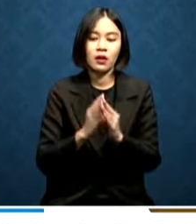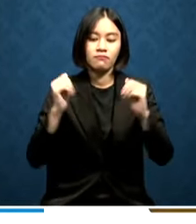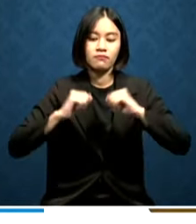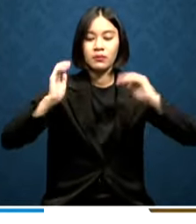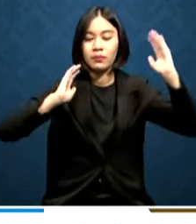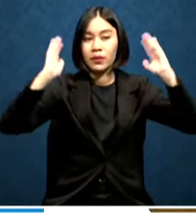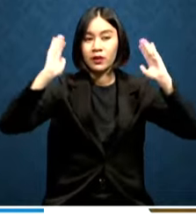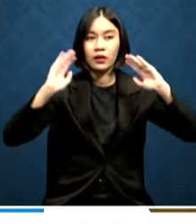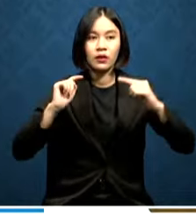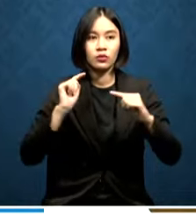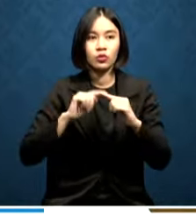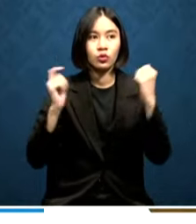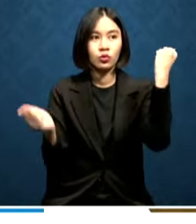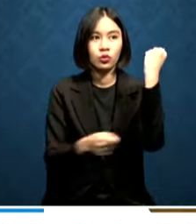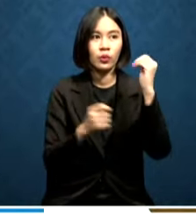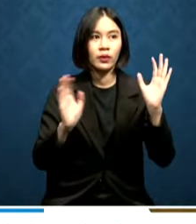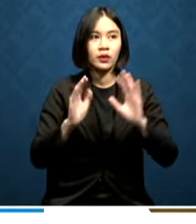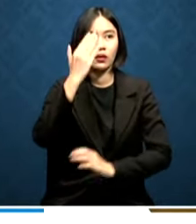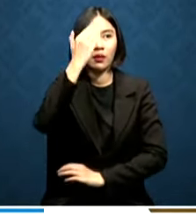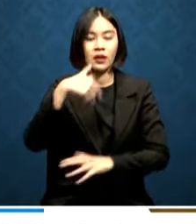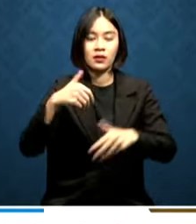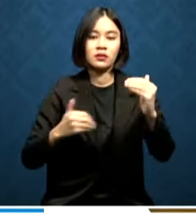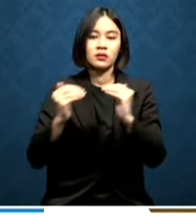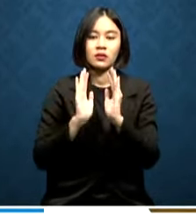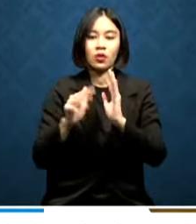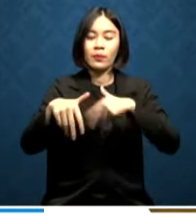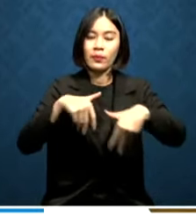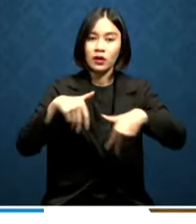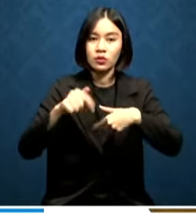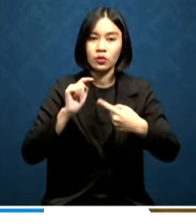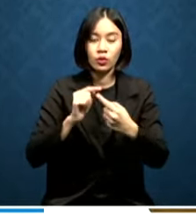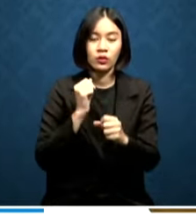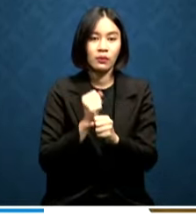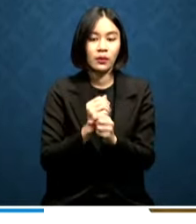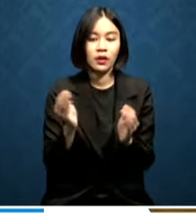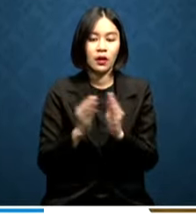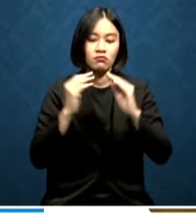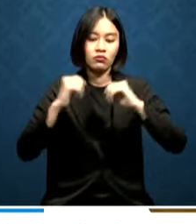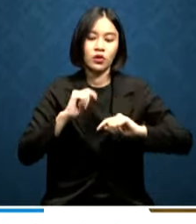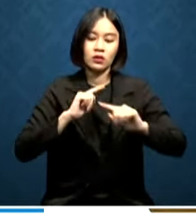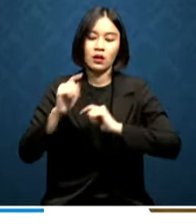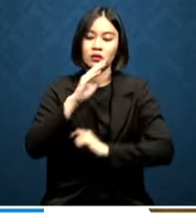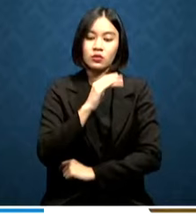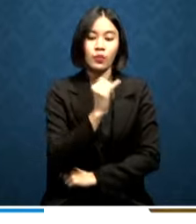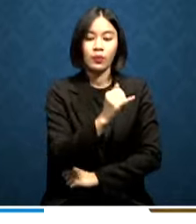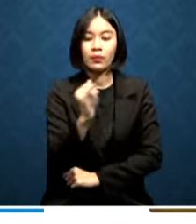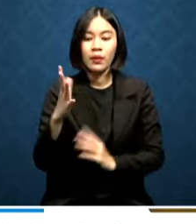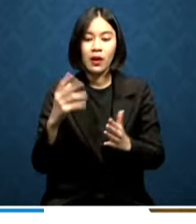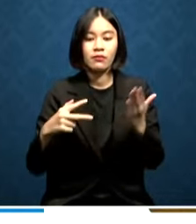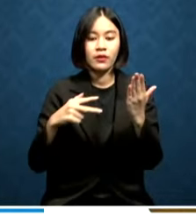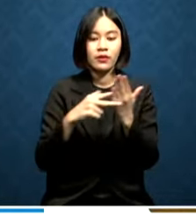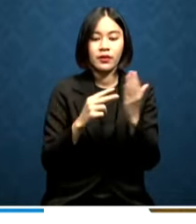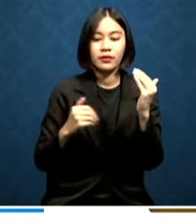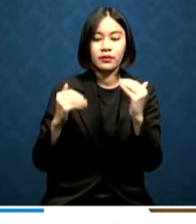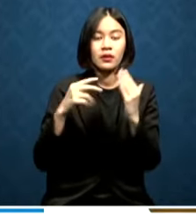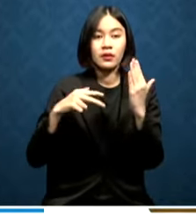องลงถูกลงโทษมันเป็นสิทธิประชาชนโดยแท้ในการจะออกมาทำประชามติและถ้าไม่ออกมาเราไปตัดสิทธิ์เขาอีก